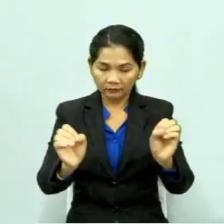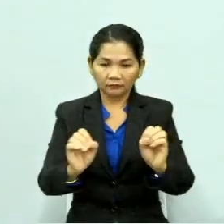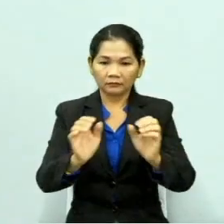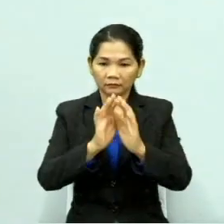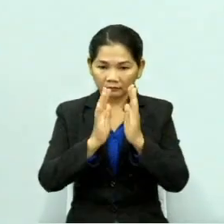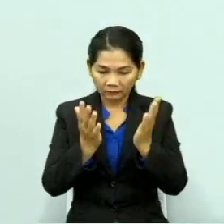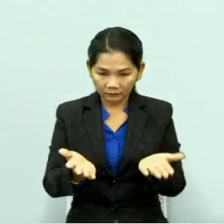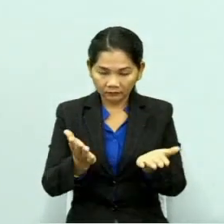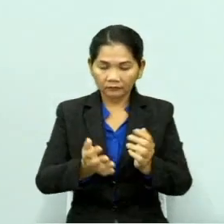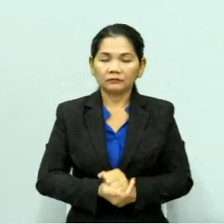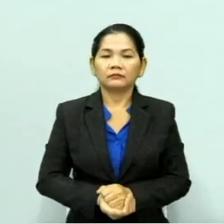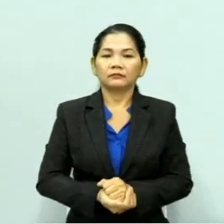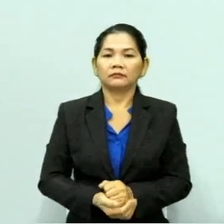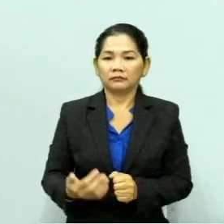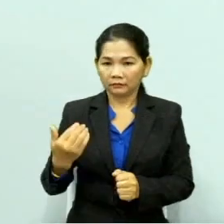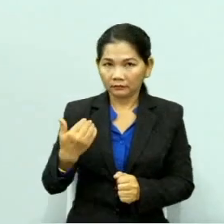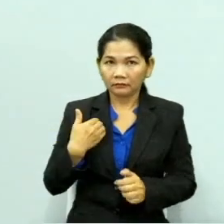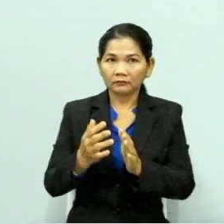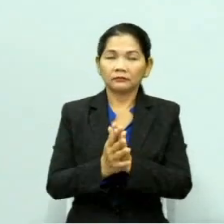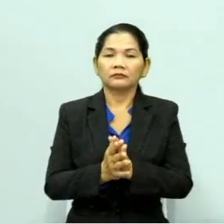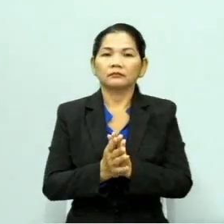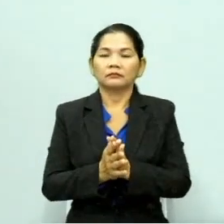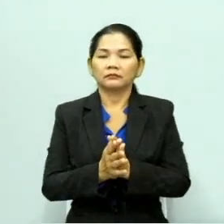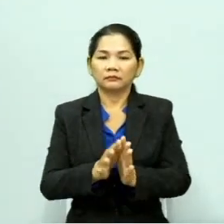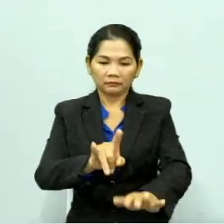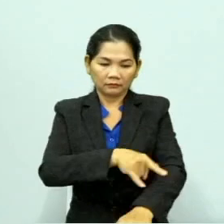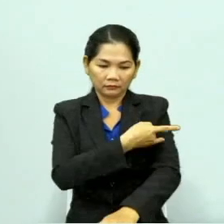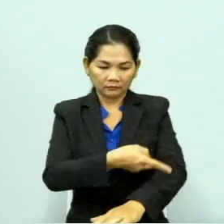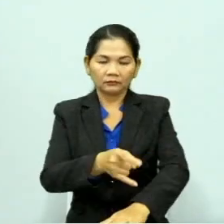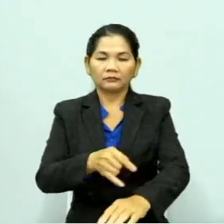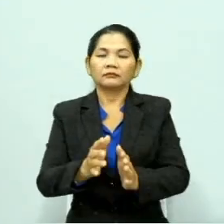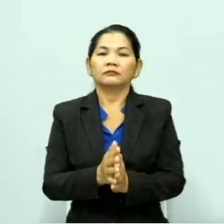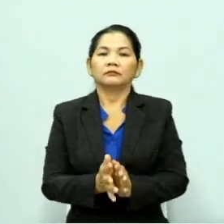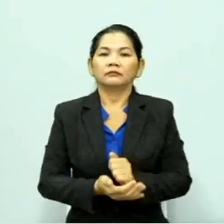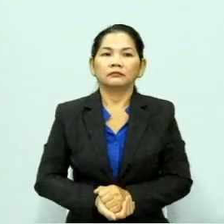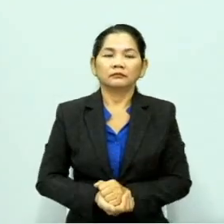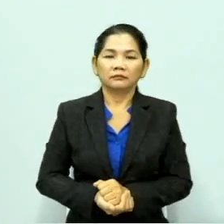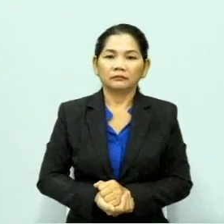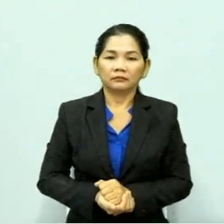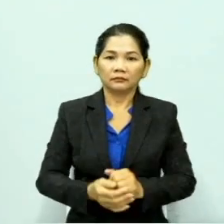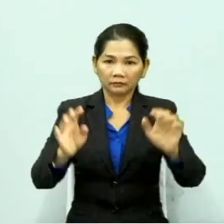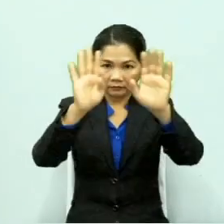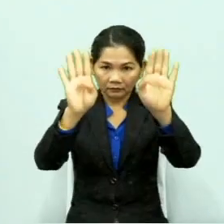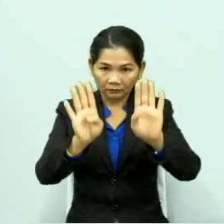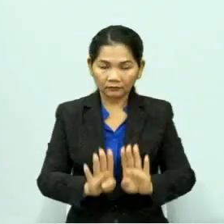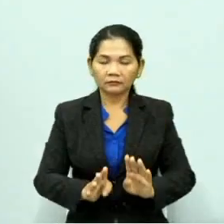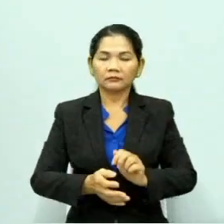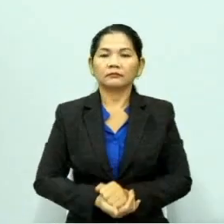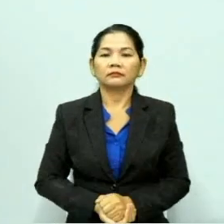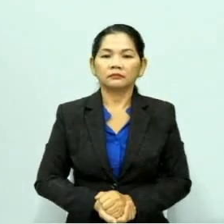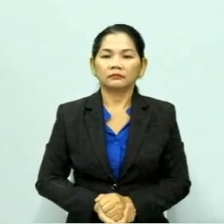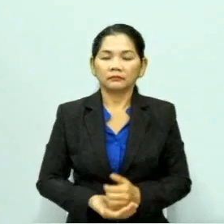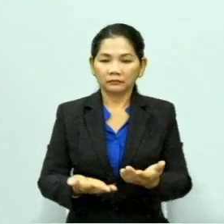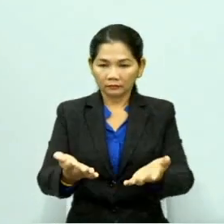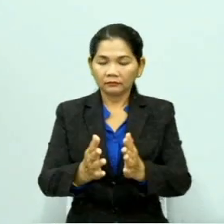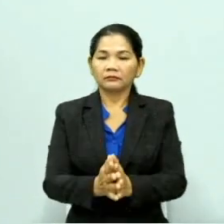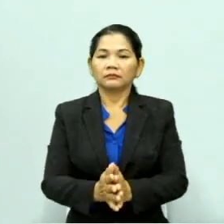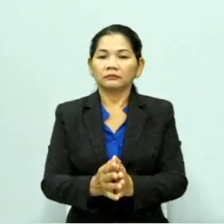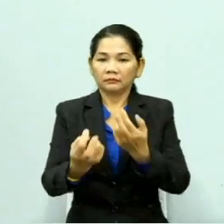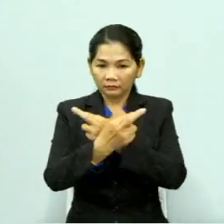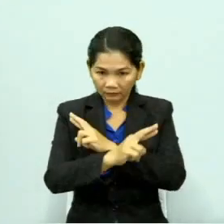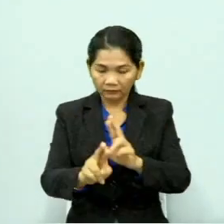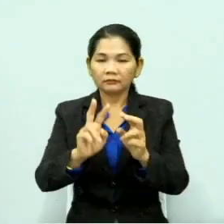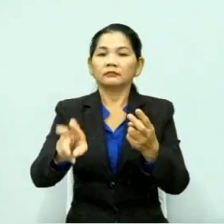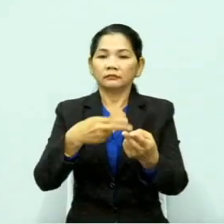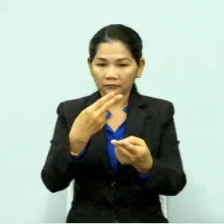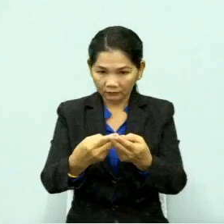sạc xa cố chà cứ con á chà sâu át tạ bọt mê sâu ní chà nè lửa cà đà khiên ní ba nha con chà đầm bấy trìm chlai